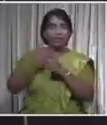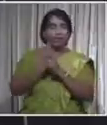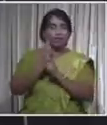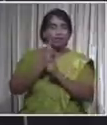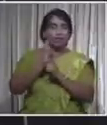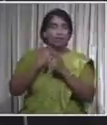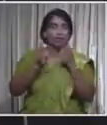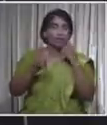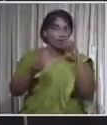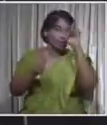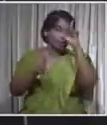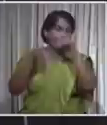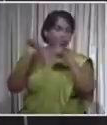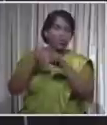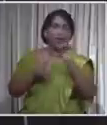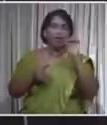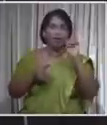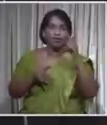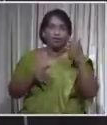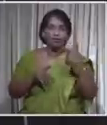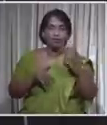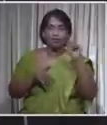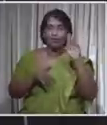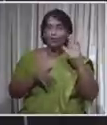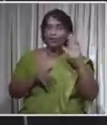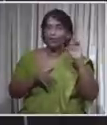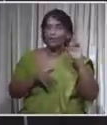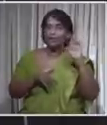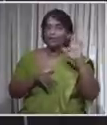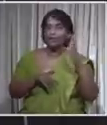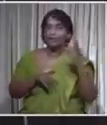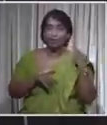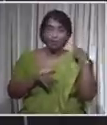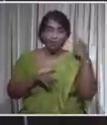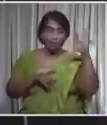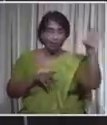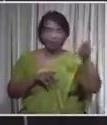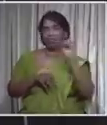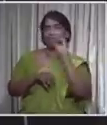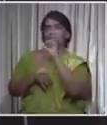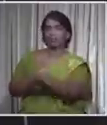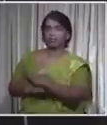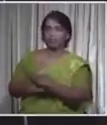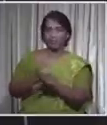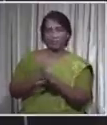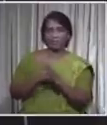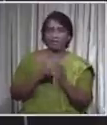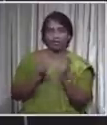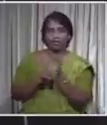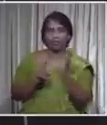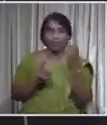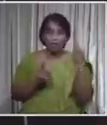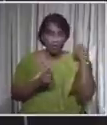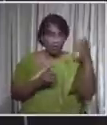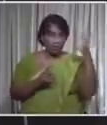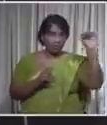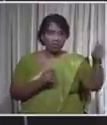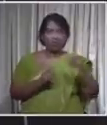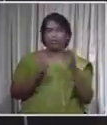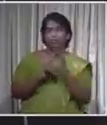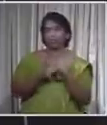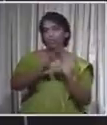සරදියල්. සරදියල් තියෙන මිනිහගෙන් අරගෙන නැති මිනිහට දුන්නා. තියෙන මිනිහගෙන් අරගෙන නැති මිනිහට